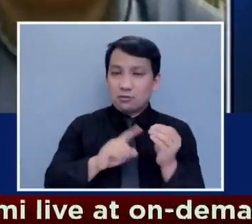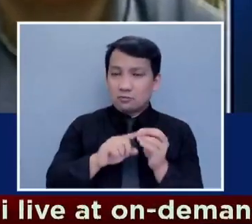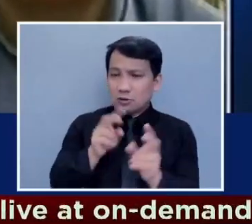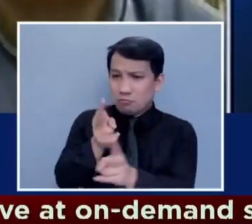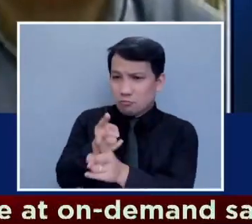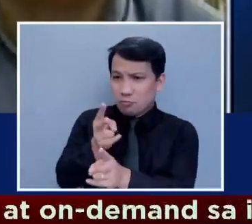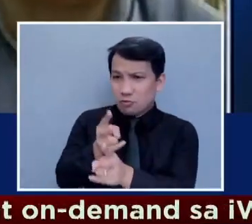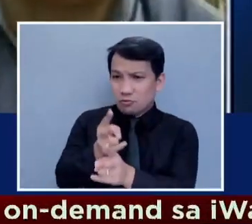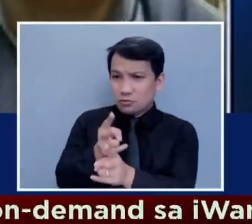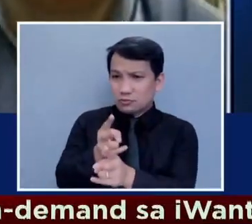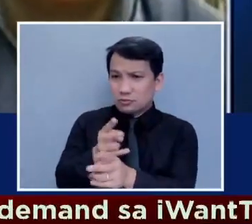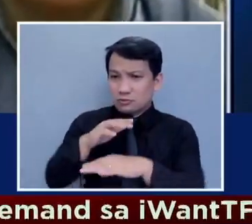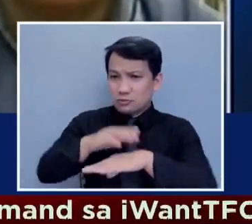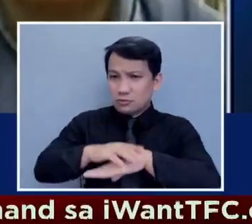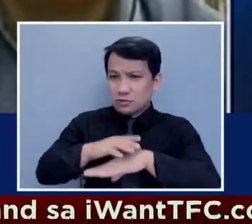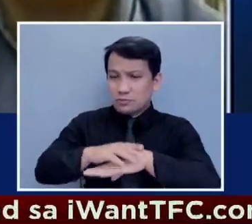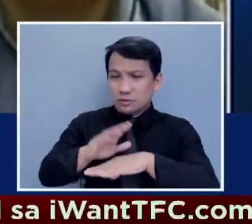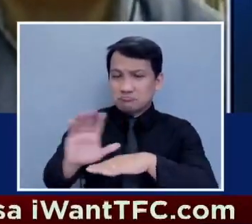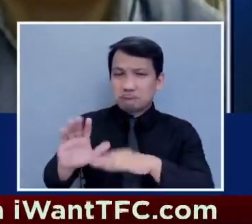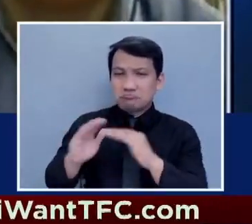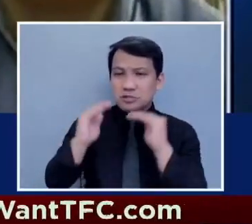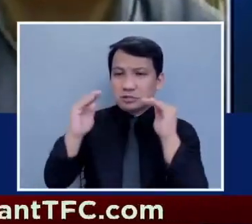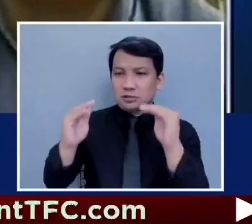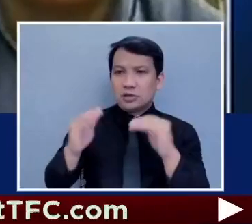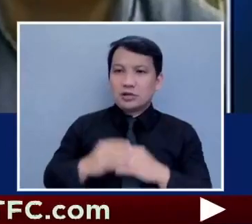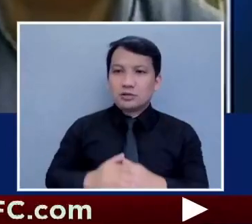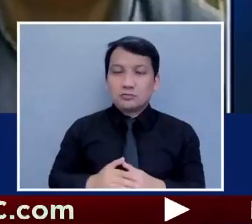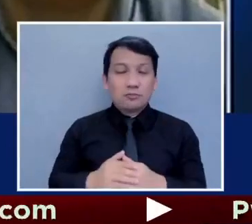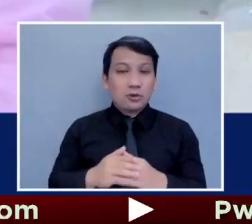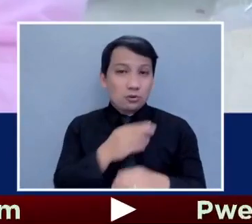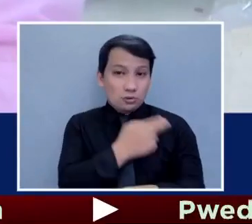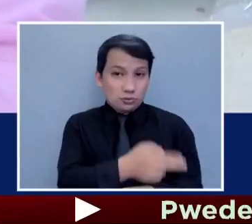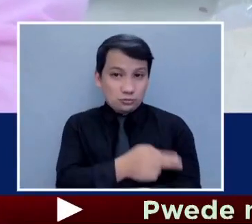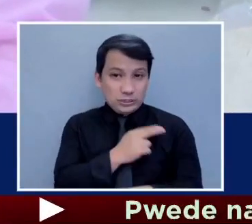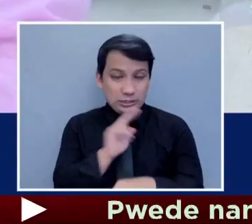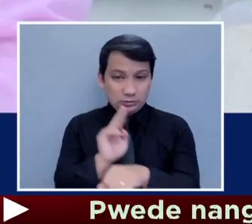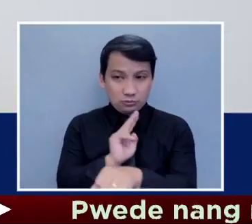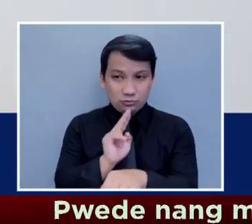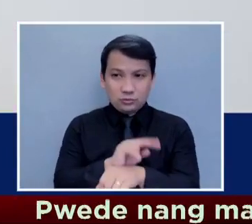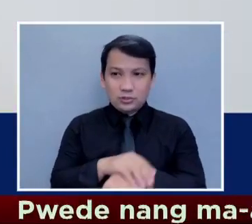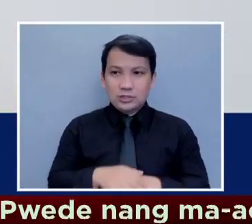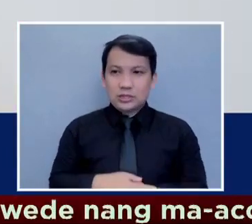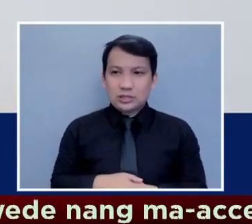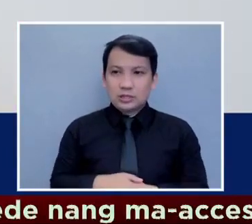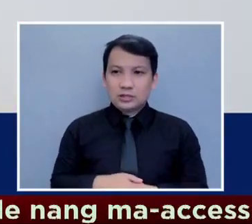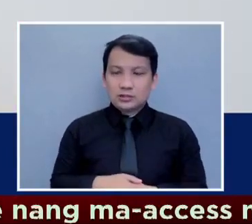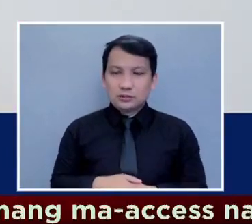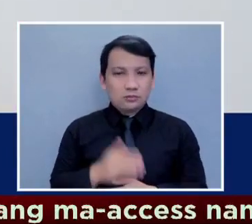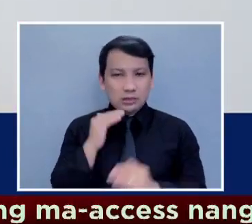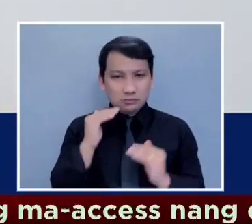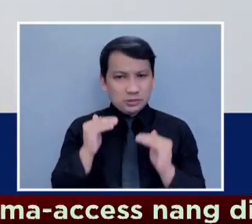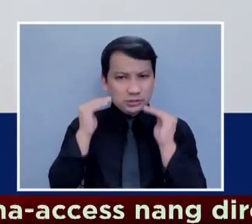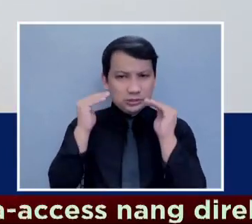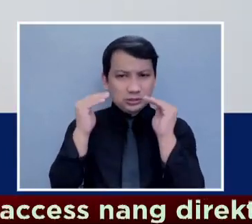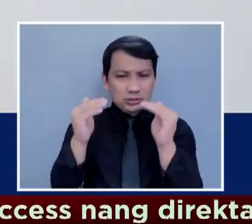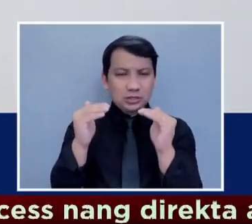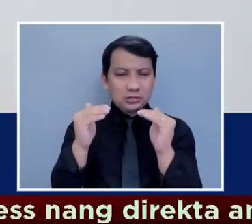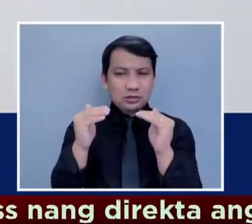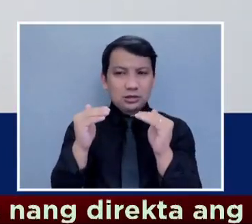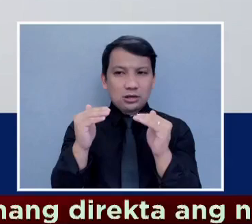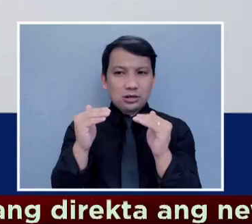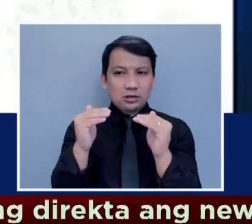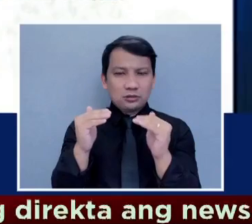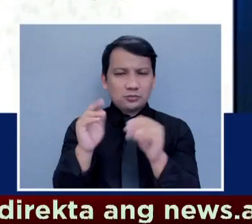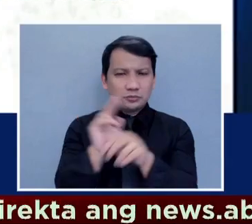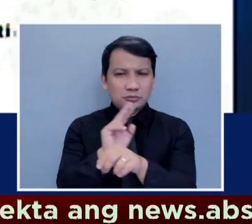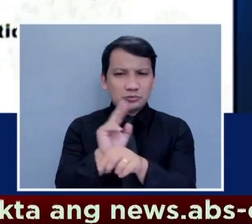natin for alert levels, yung hospital utilization. We're not projecting an increase in hospital